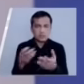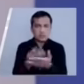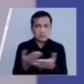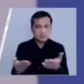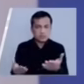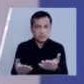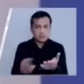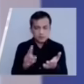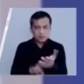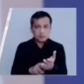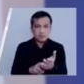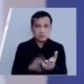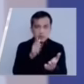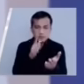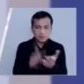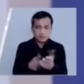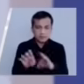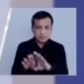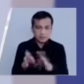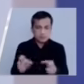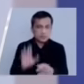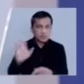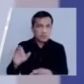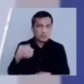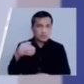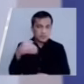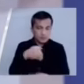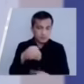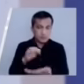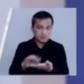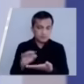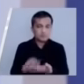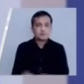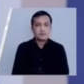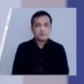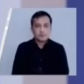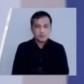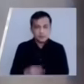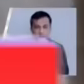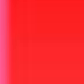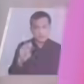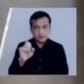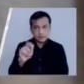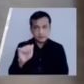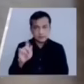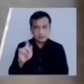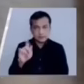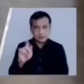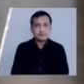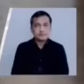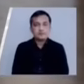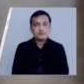para buksan ang kanyang bank account nakatutok live si Sandra Aguinaldo